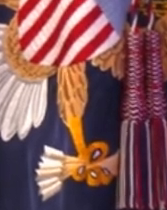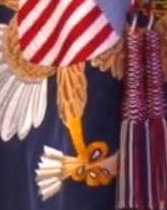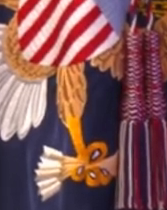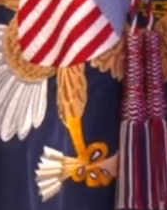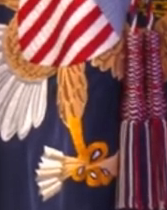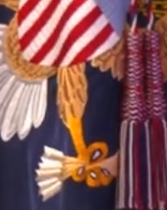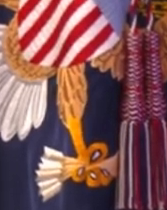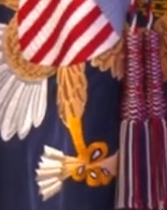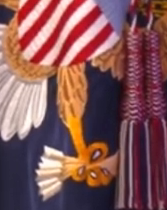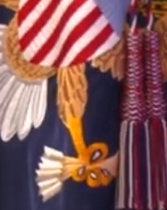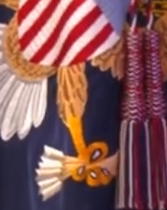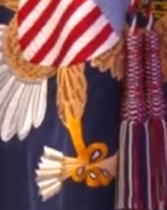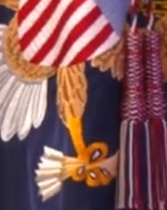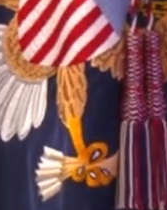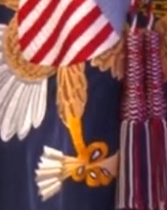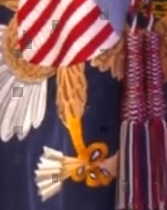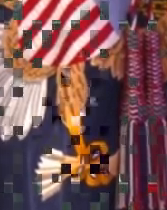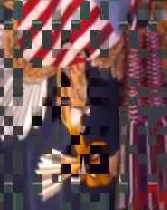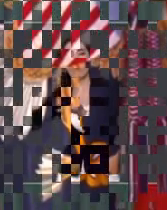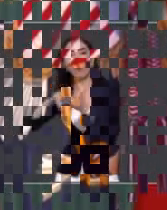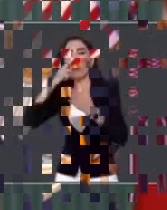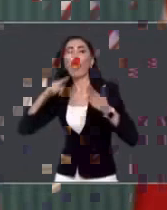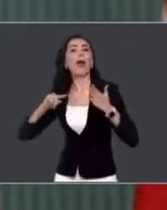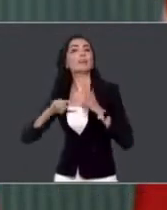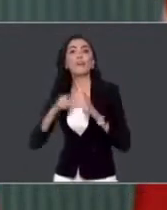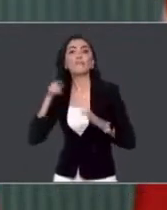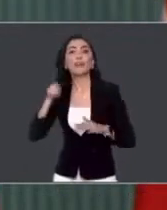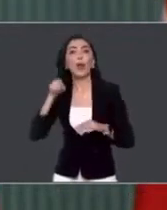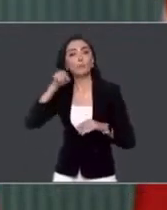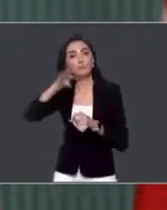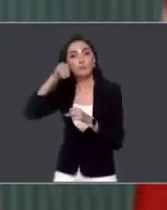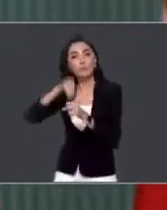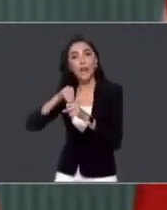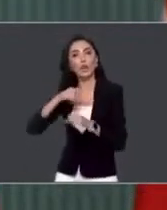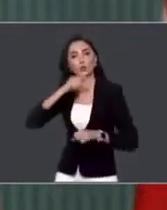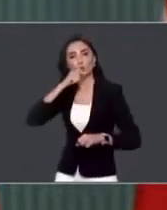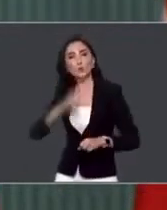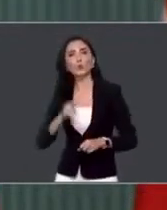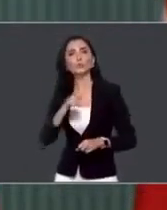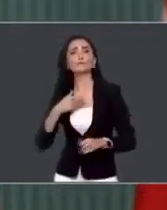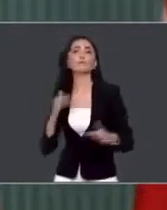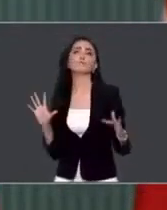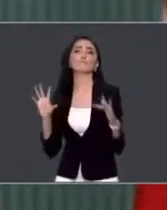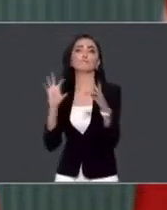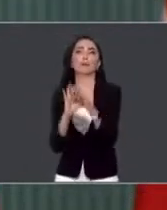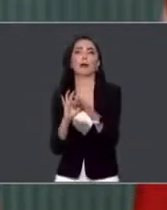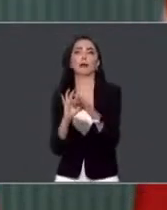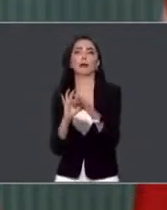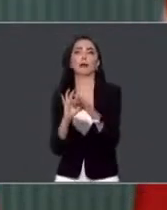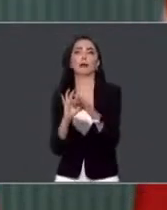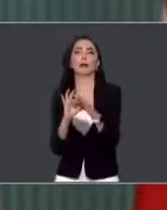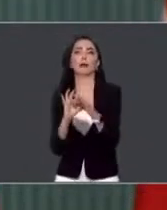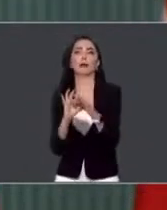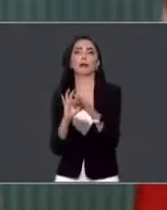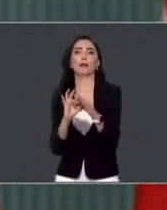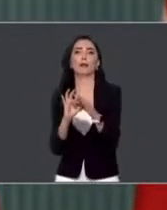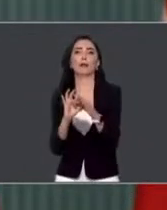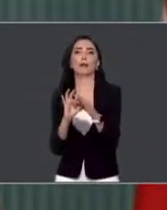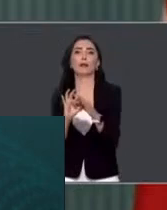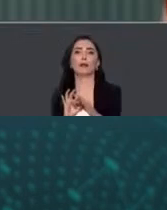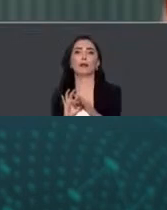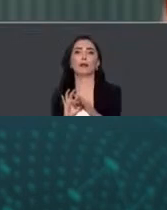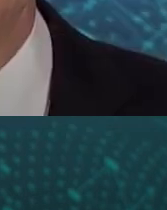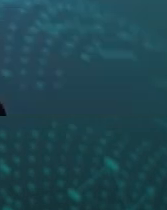Bakanı Nikos Dendias ve Radikal Sol Koalisyon İlerici İttifak Partisi lideri Alexis Tsipras'la